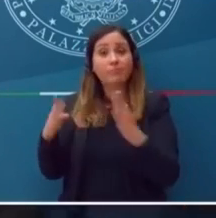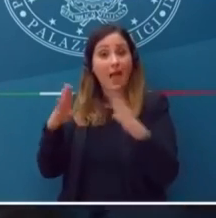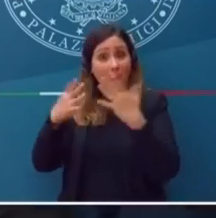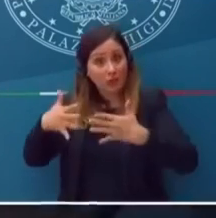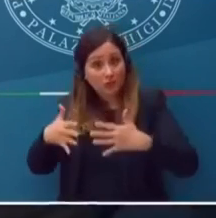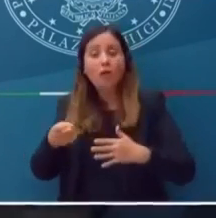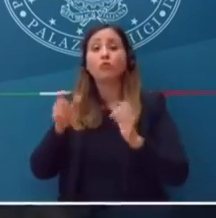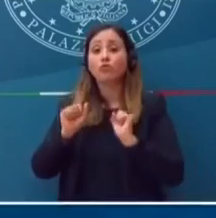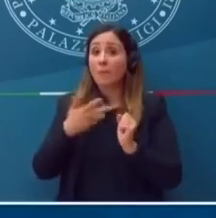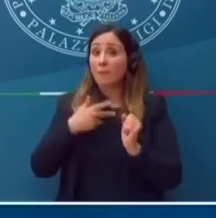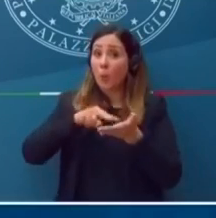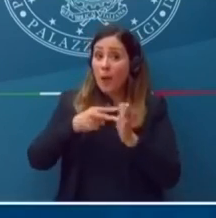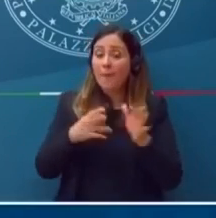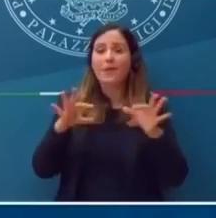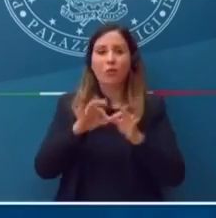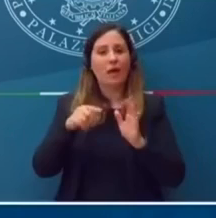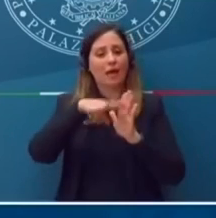plan.